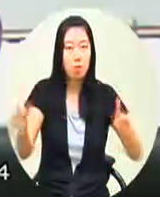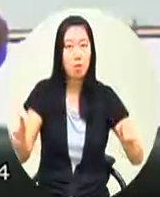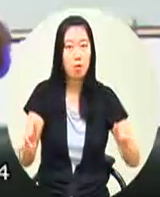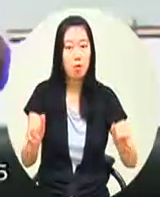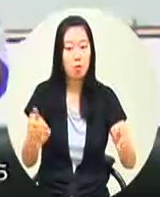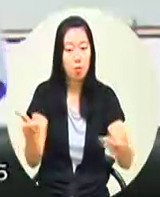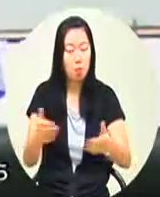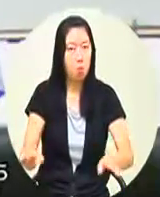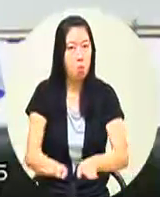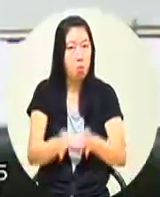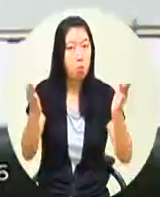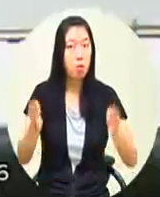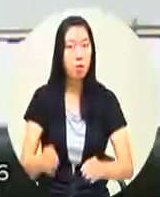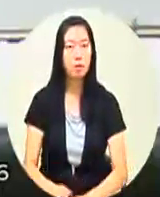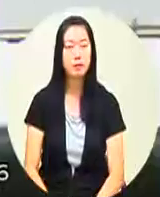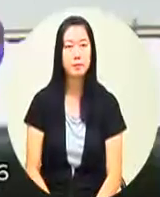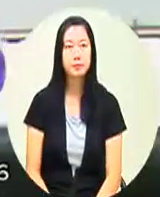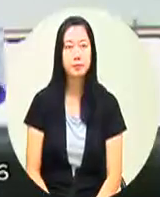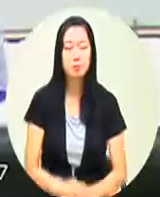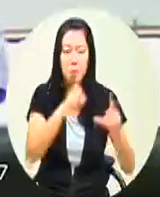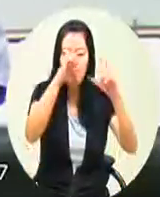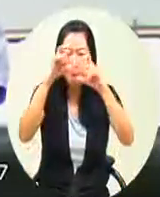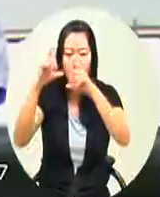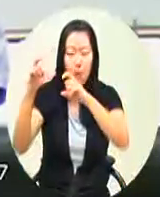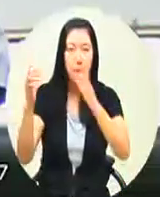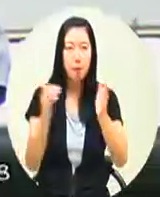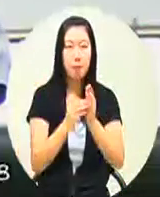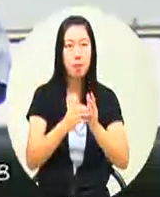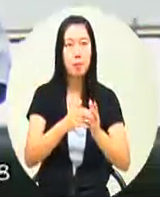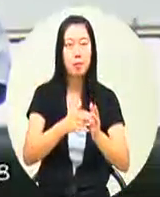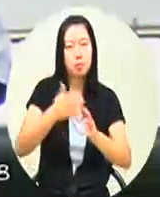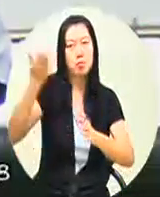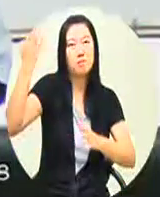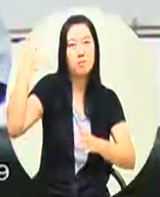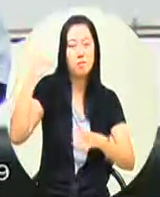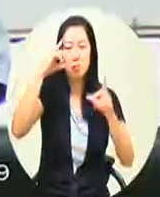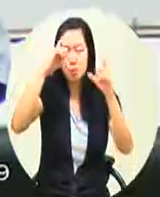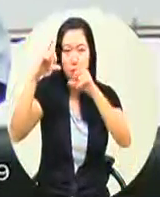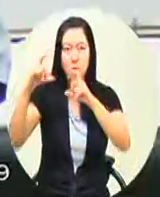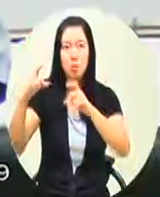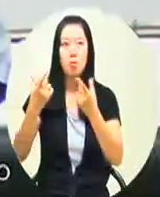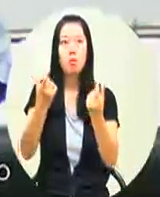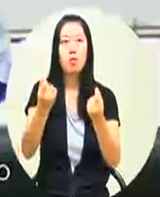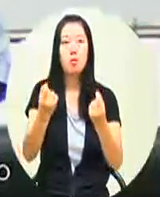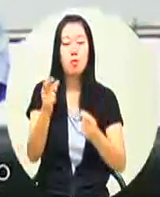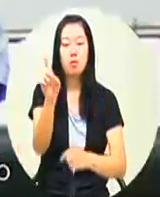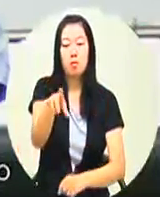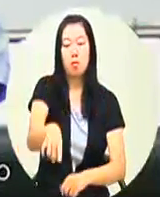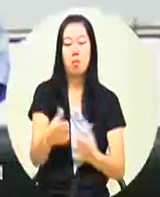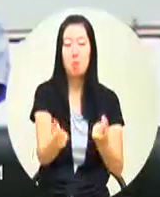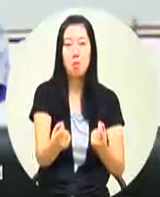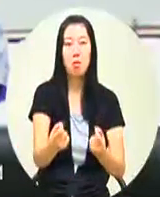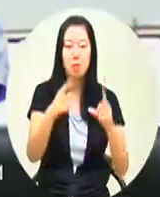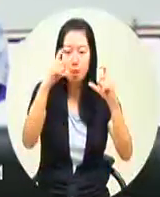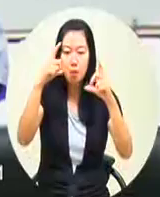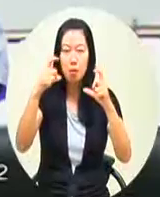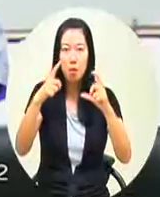次冲毁嘛，拍照的照片哪里钱再来拍，又是同一个点在做清